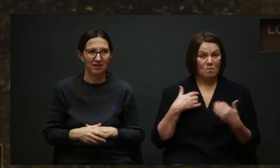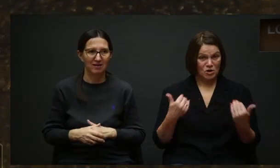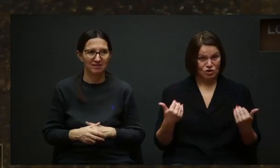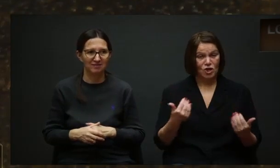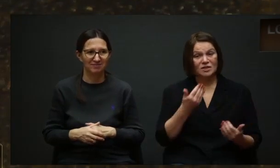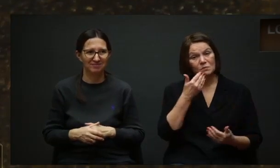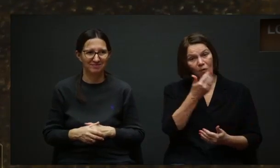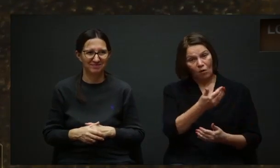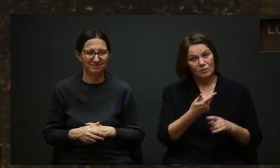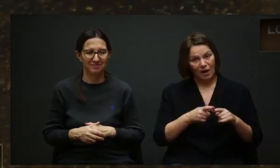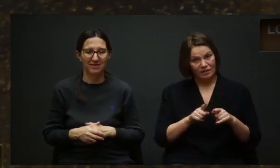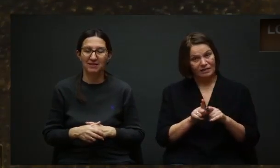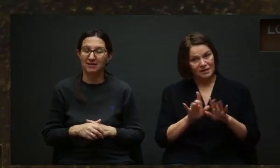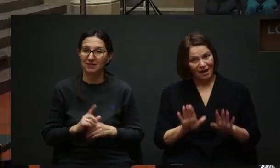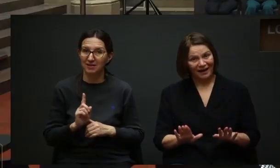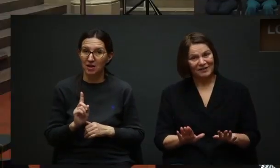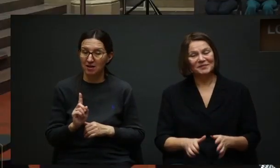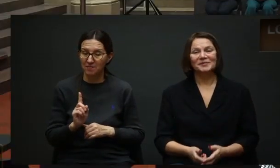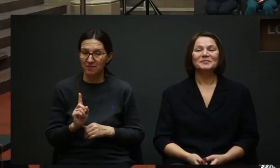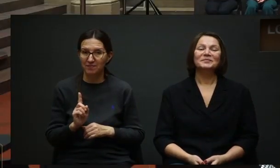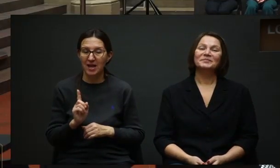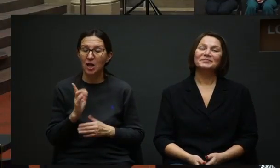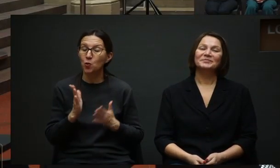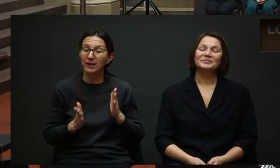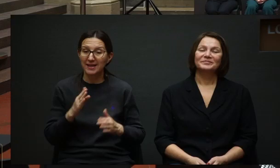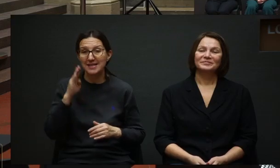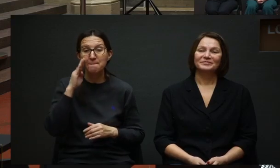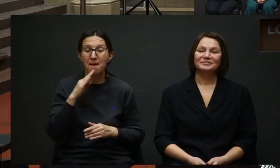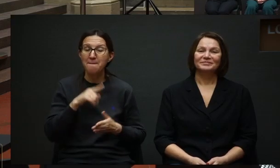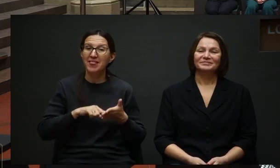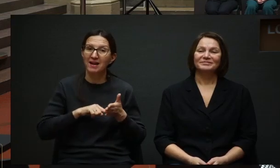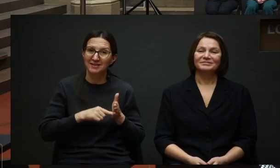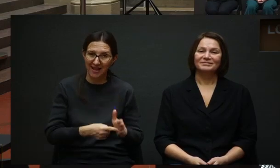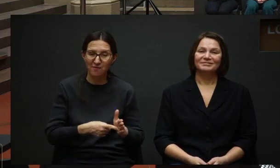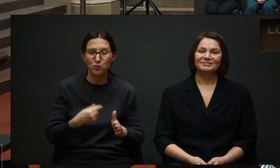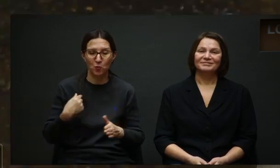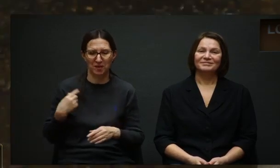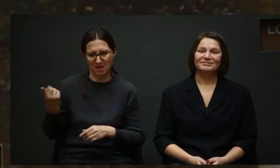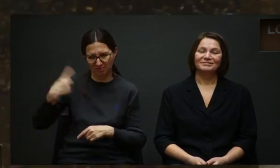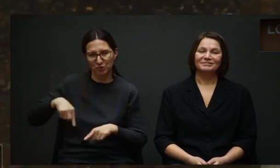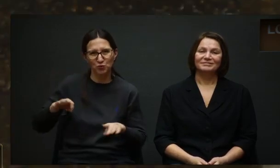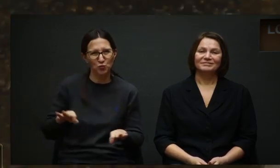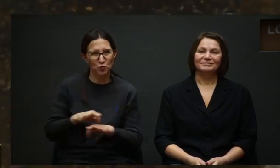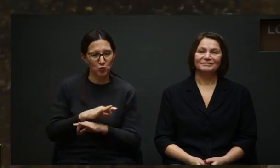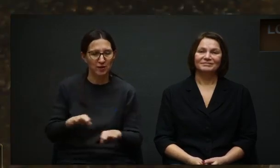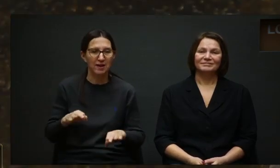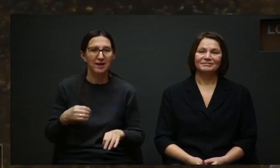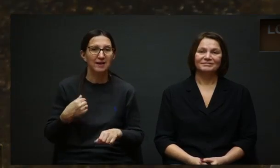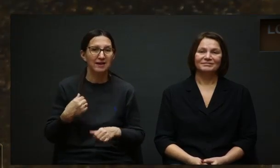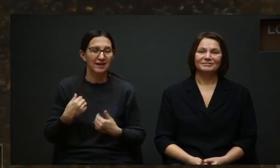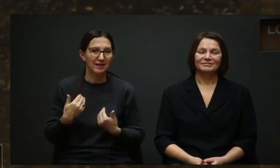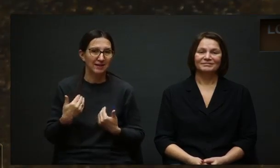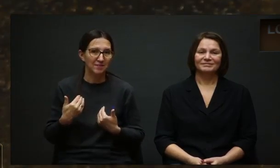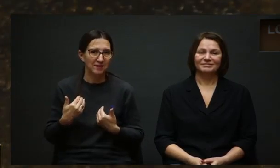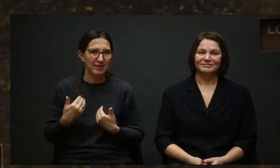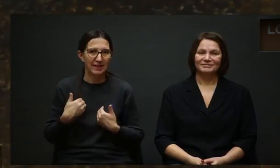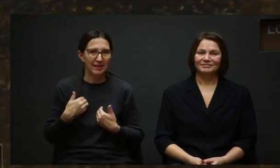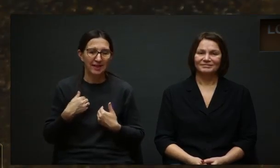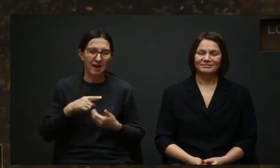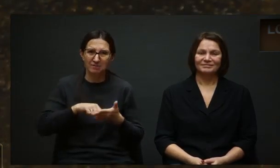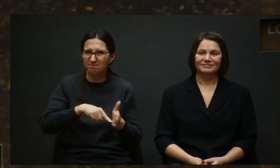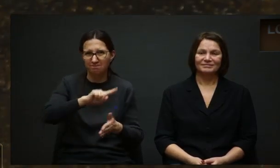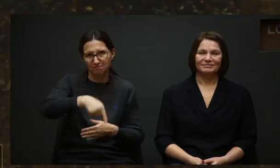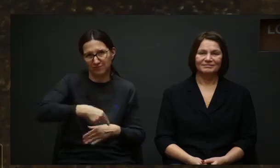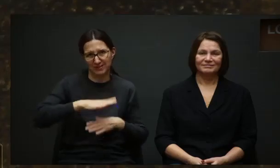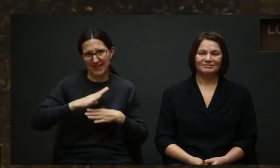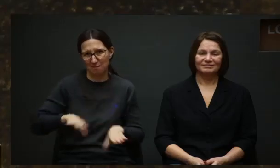спросим, да, так ли но, это? Но я просто... Нет, если папа настаивал на том, чтобы я занимался музыкой, то я ни на чем не